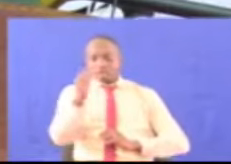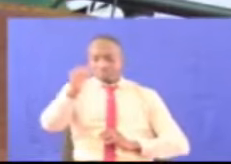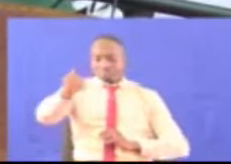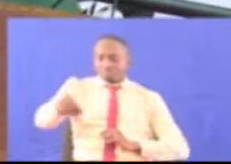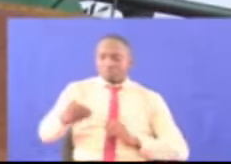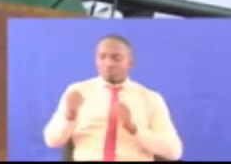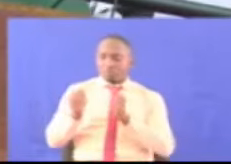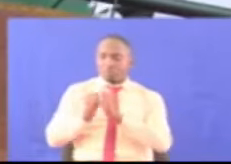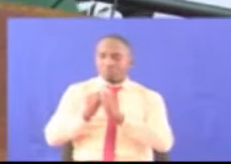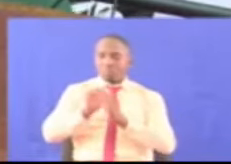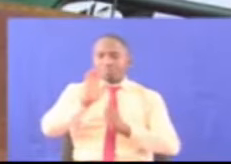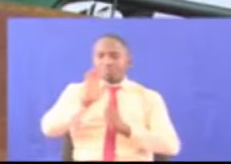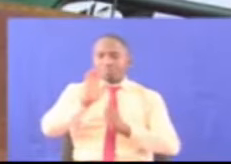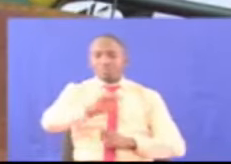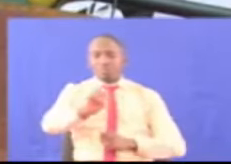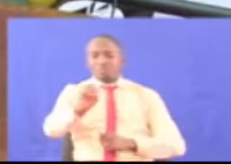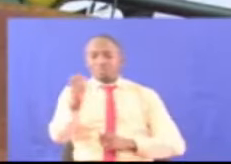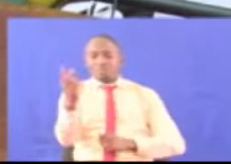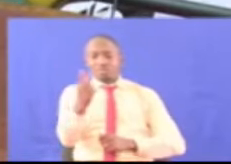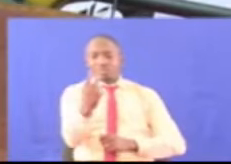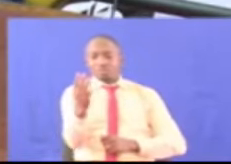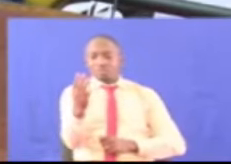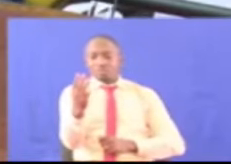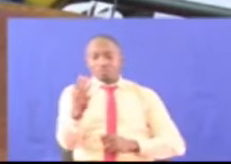10 2023.